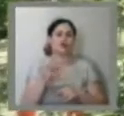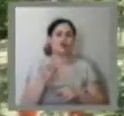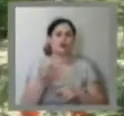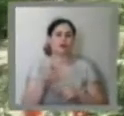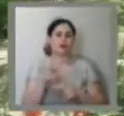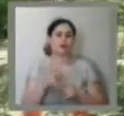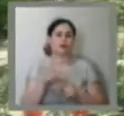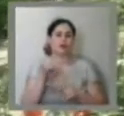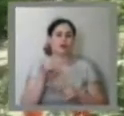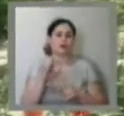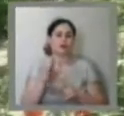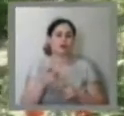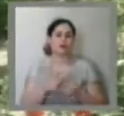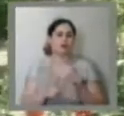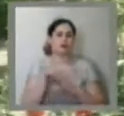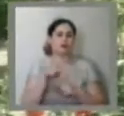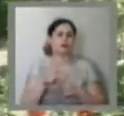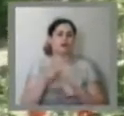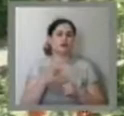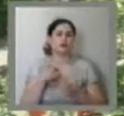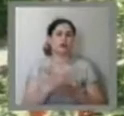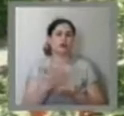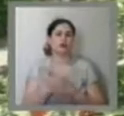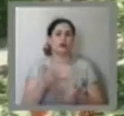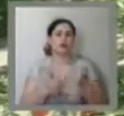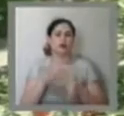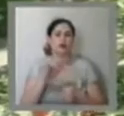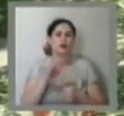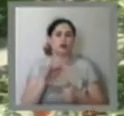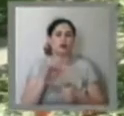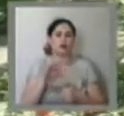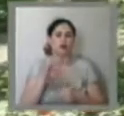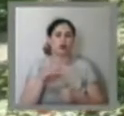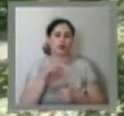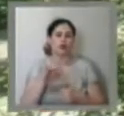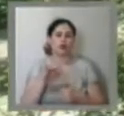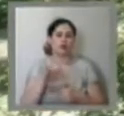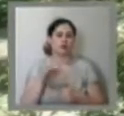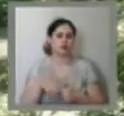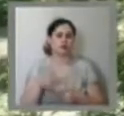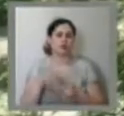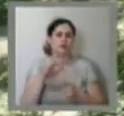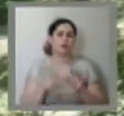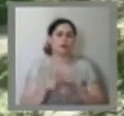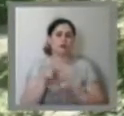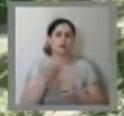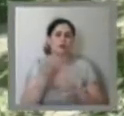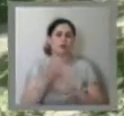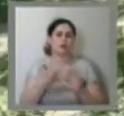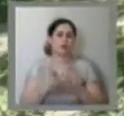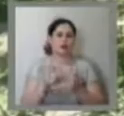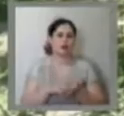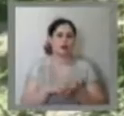Ярослава почалося з того, що у нас є такий конкурс «Ман юніор ерудіт». Він починається з 5 класу. І